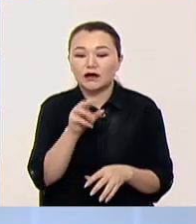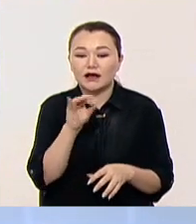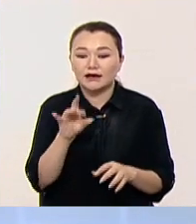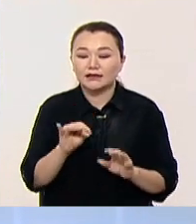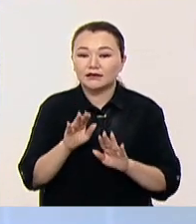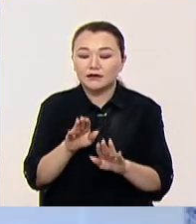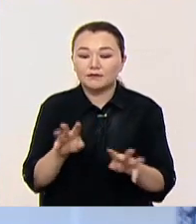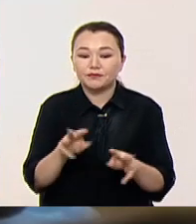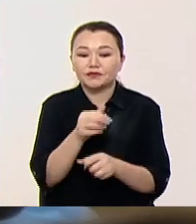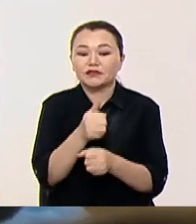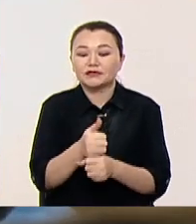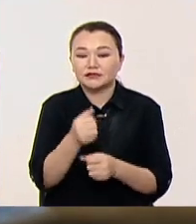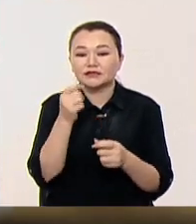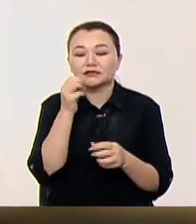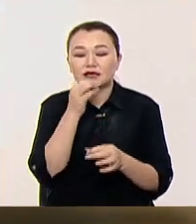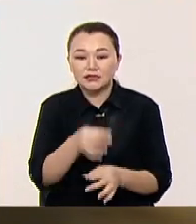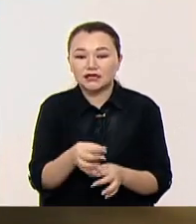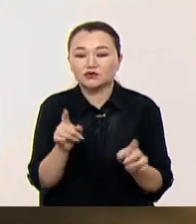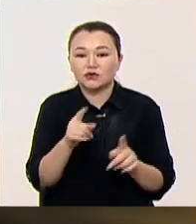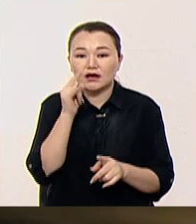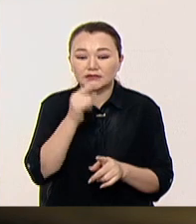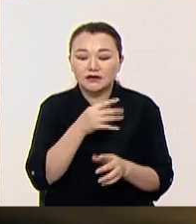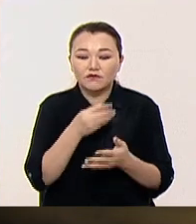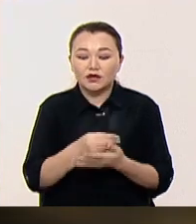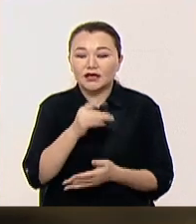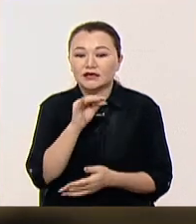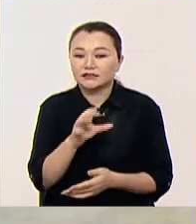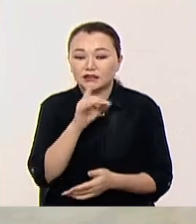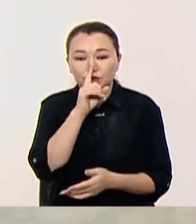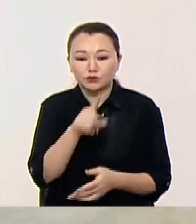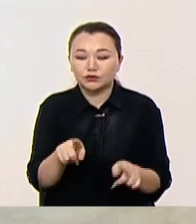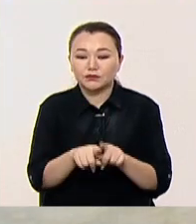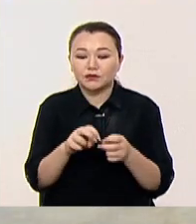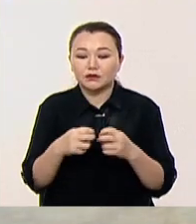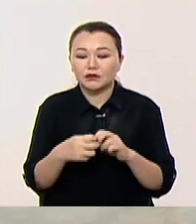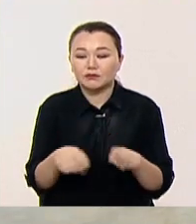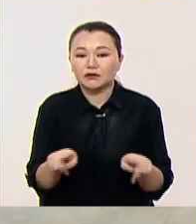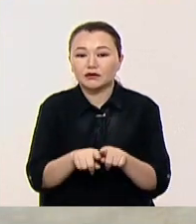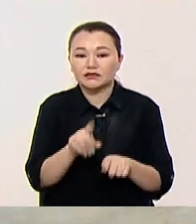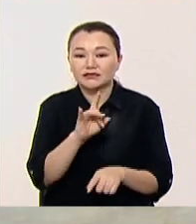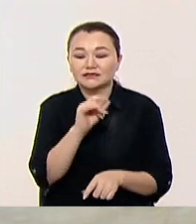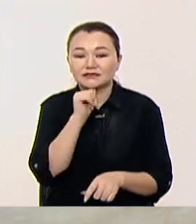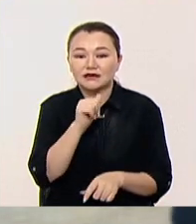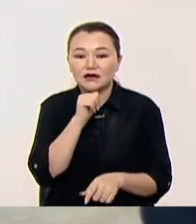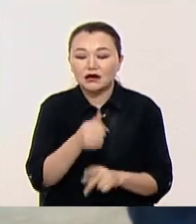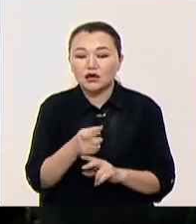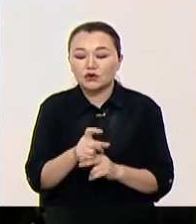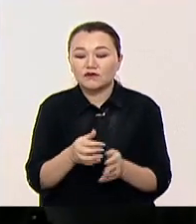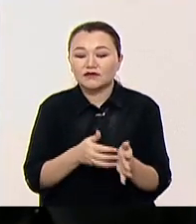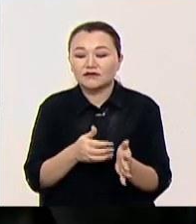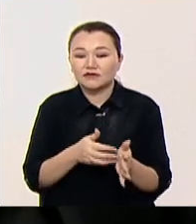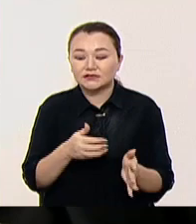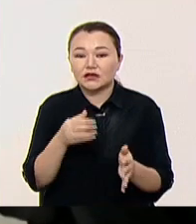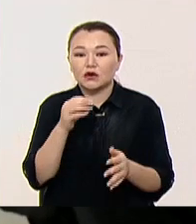заместителя премьер-министра, заверил, что с казахстанским рисом не будет таких проблем, как с сахаром, дефицит которого